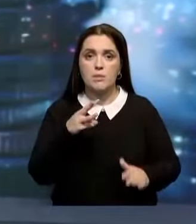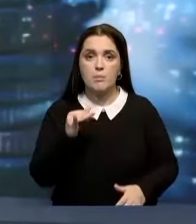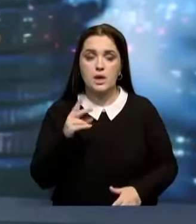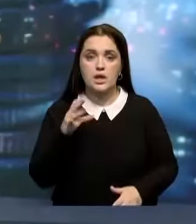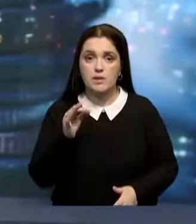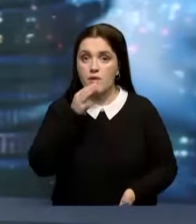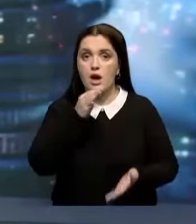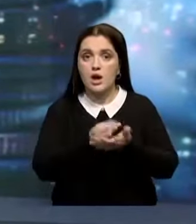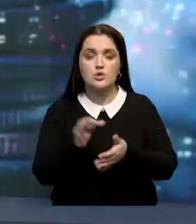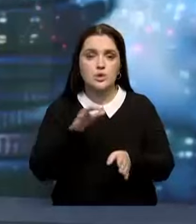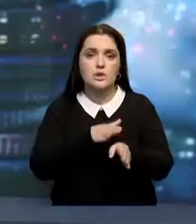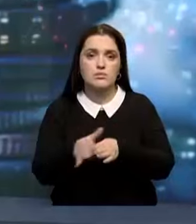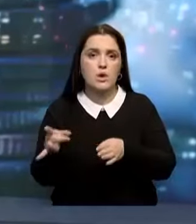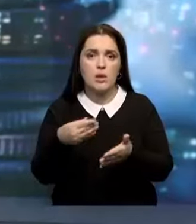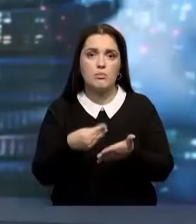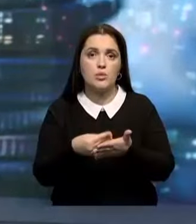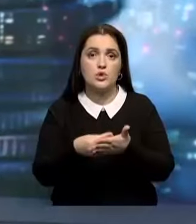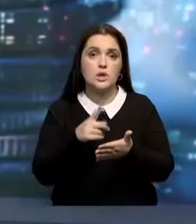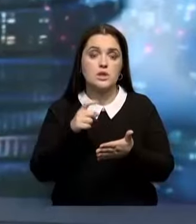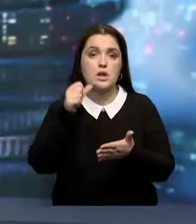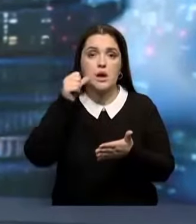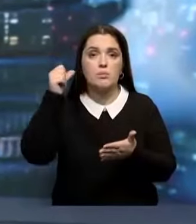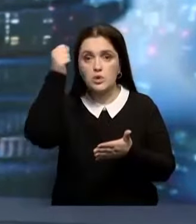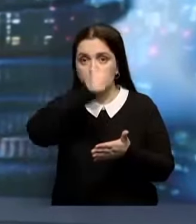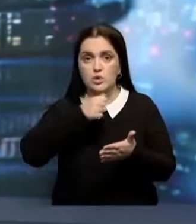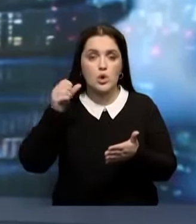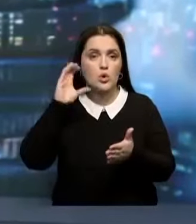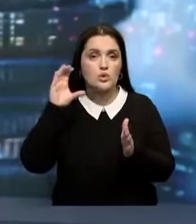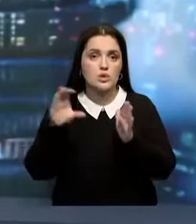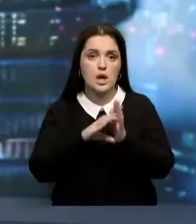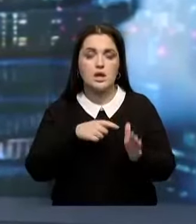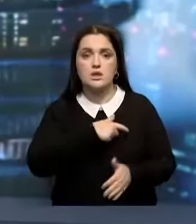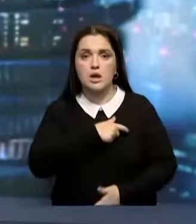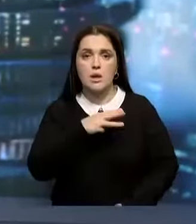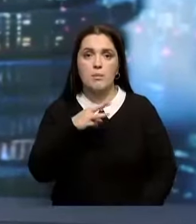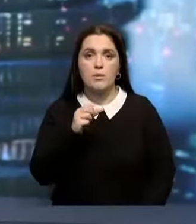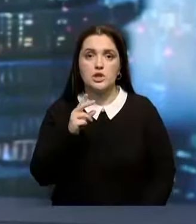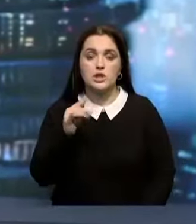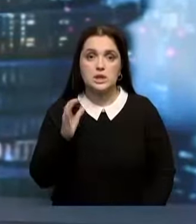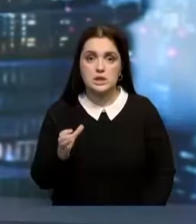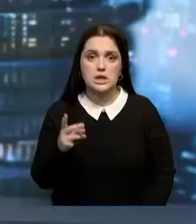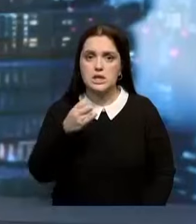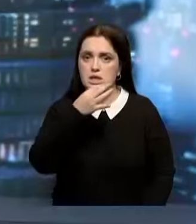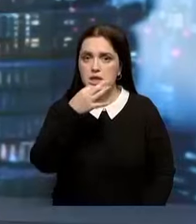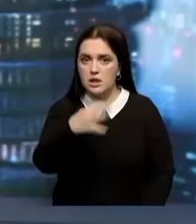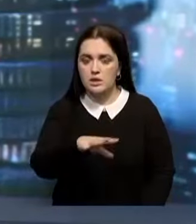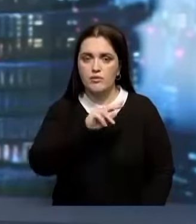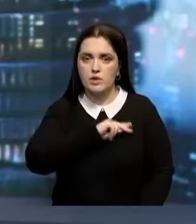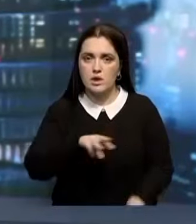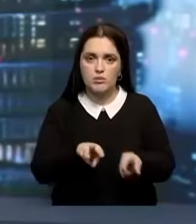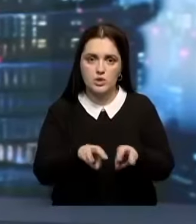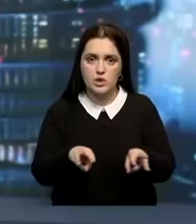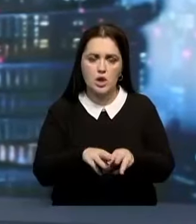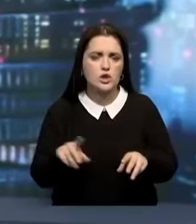палаты Алихан Смаилов. Отчеты об исполнении республиканского бюджета за прошлый год заслушали депутаты Мажилиса и остались